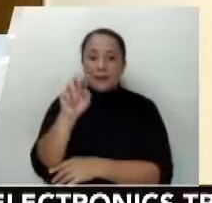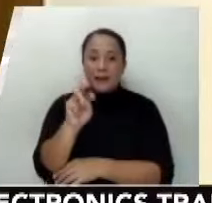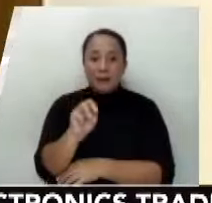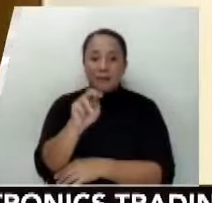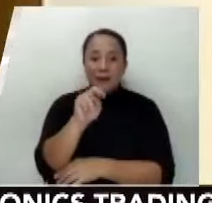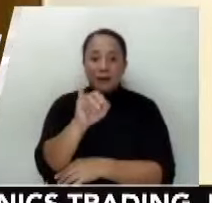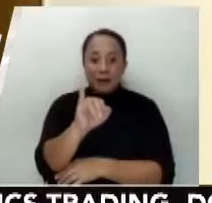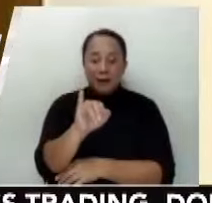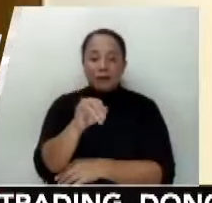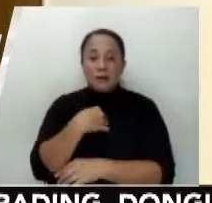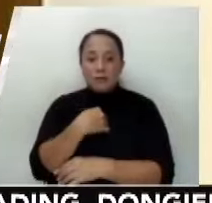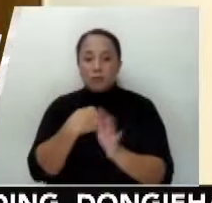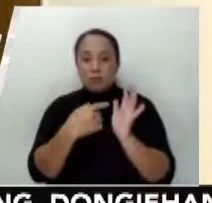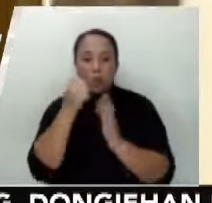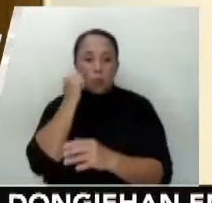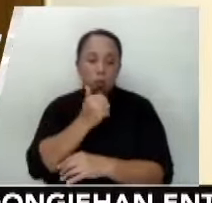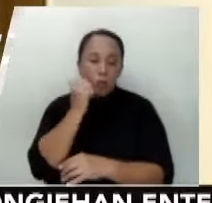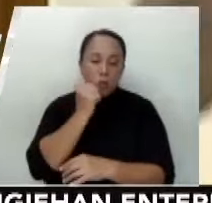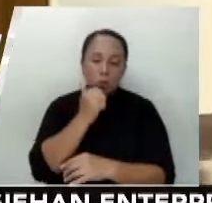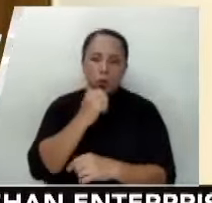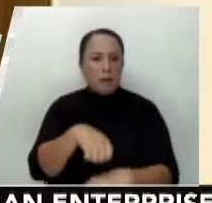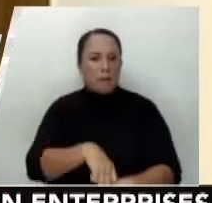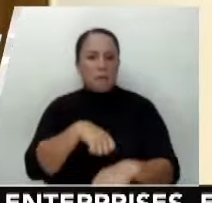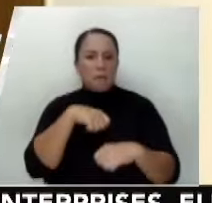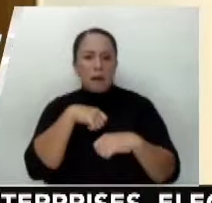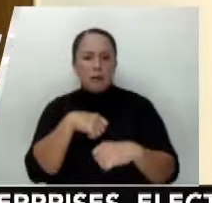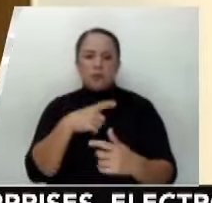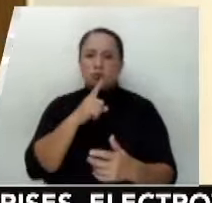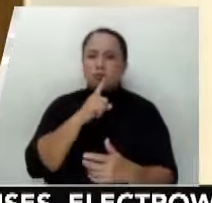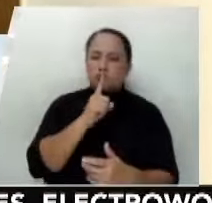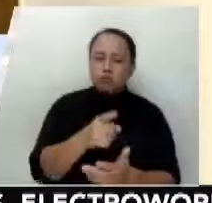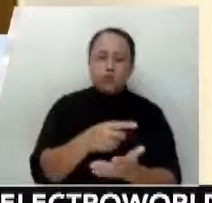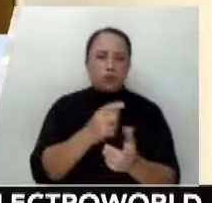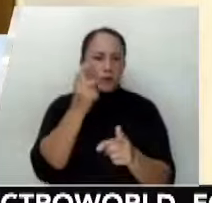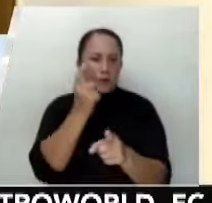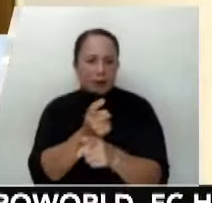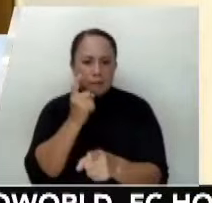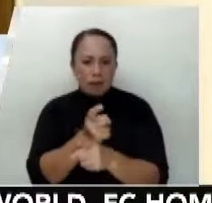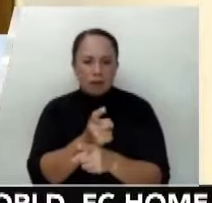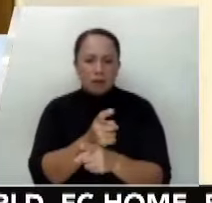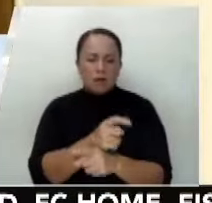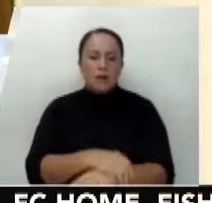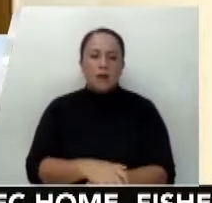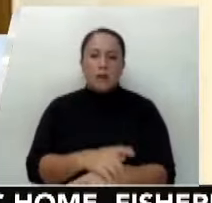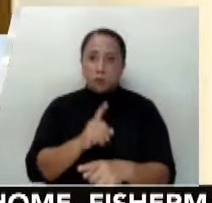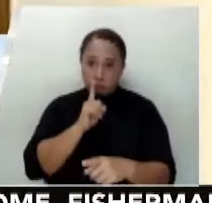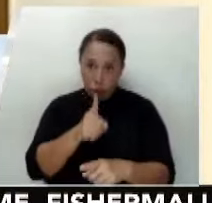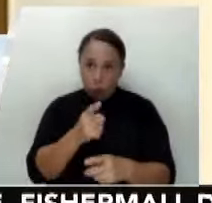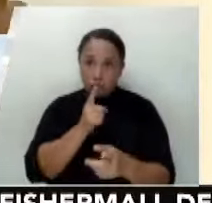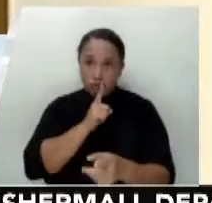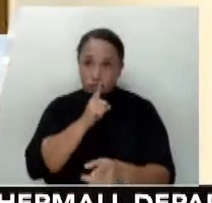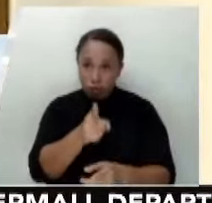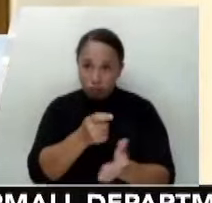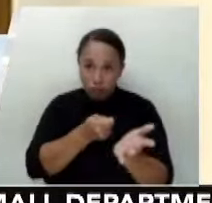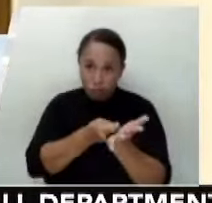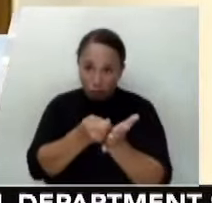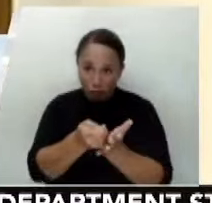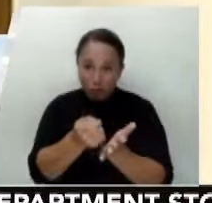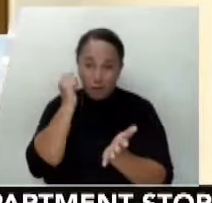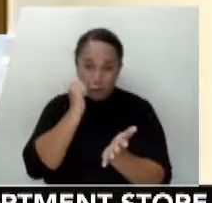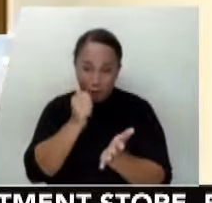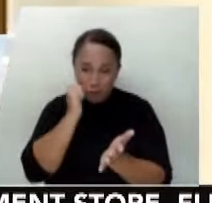ang parati nilang ipinagmamalaki yung katotohanan yung tama So kung totoong katotohanan na tama lang e pumunta